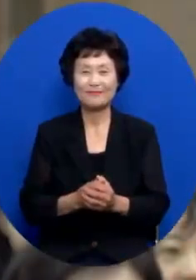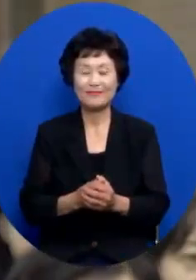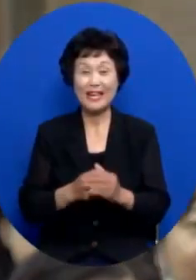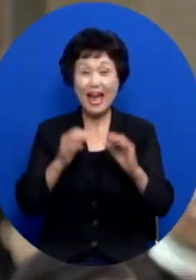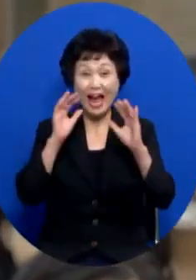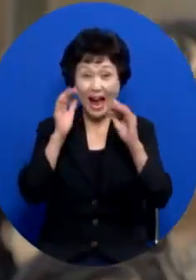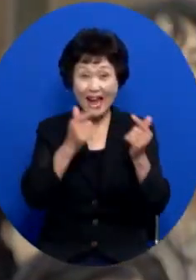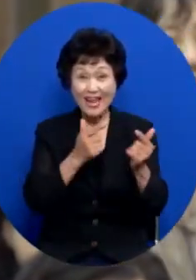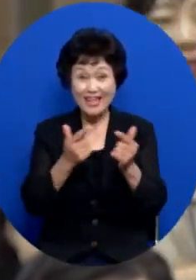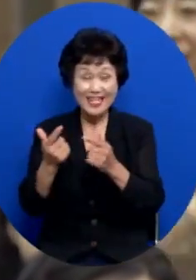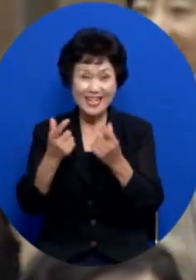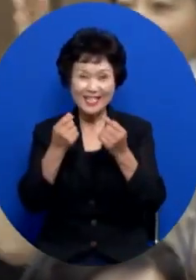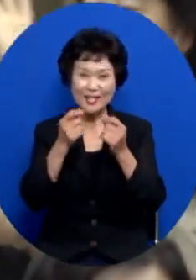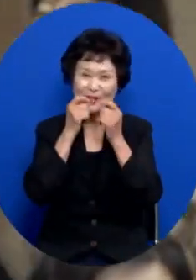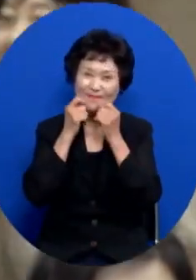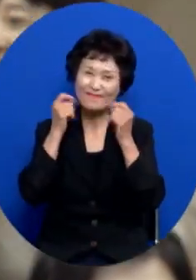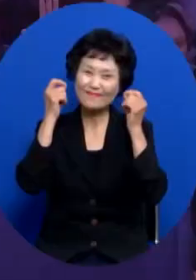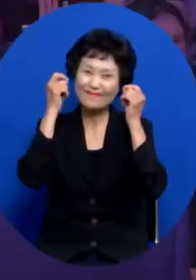어린아이와 같은 웃음.